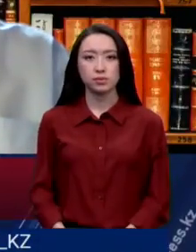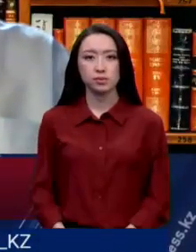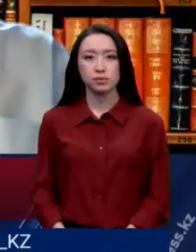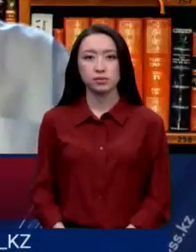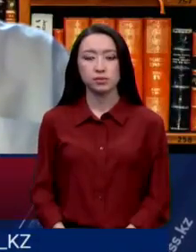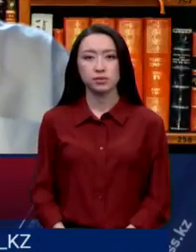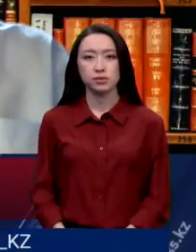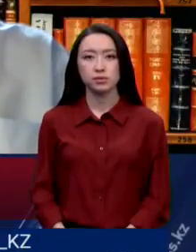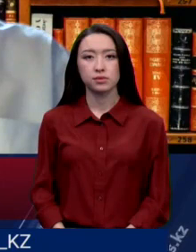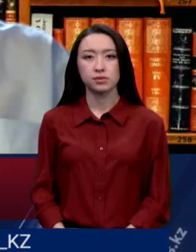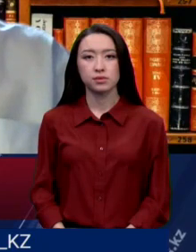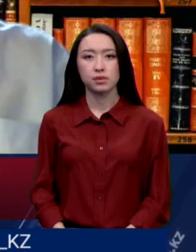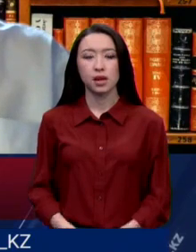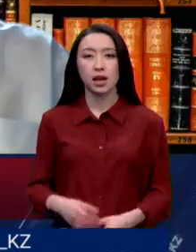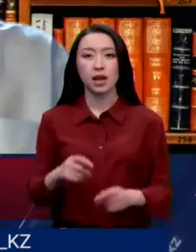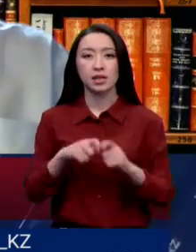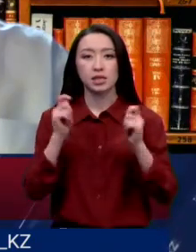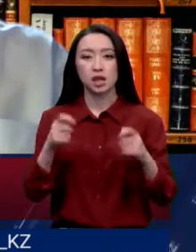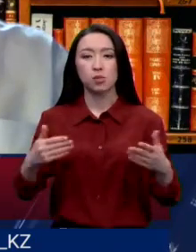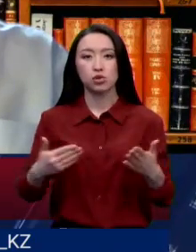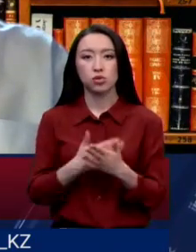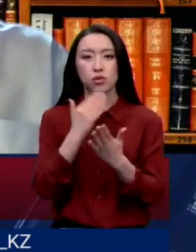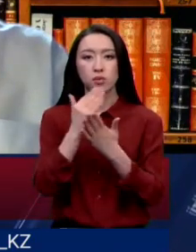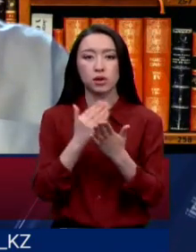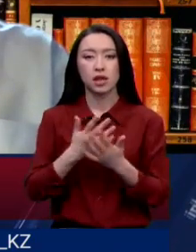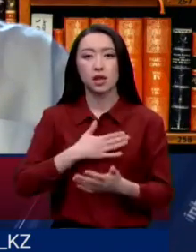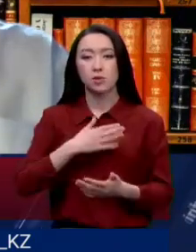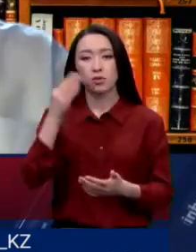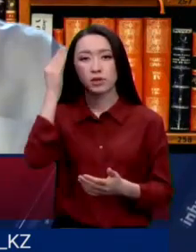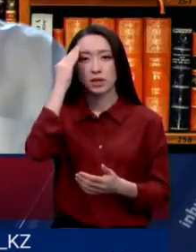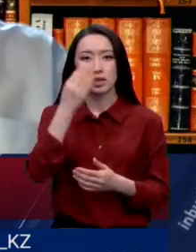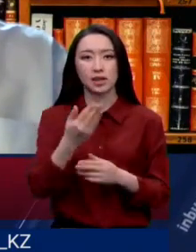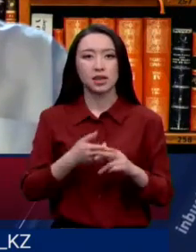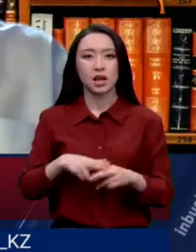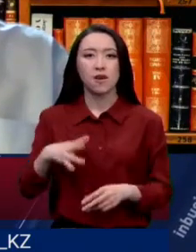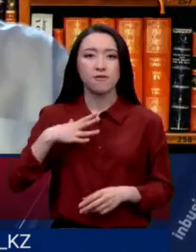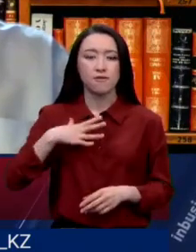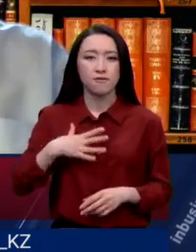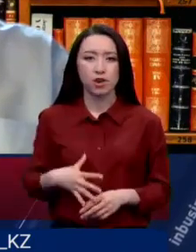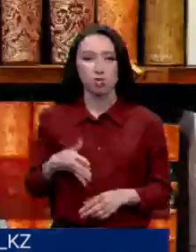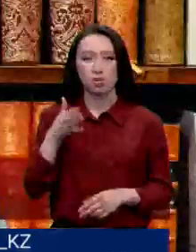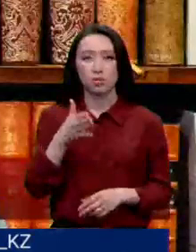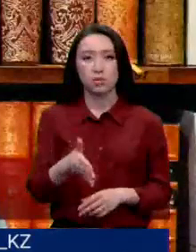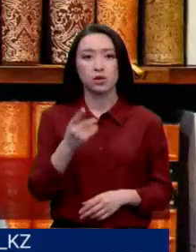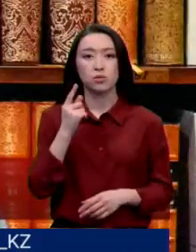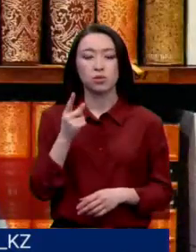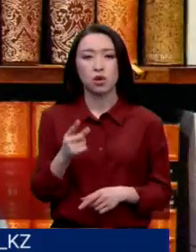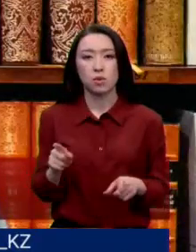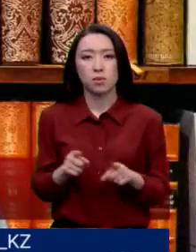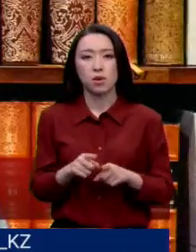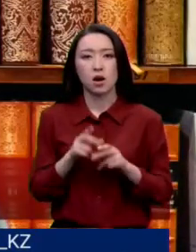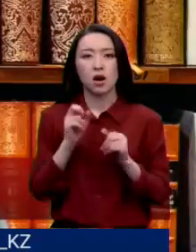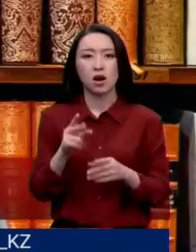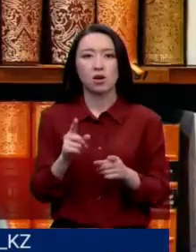Вы знаете, вот запуск этой новой программы, на мой взгляд, это такая вынужденная мера, скорее даже, знаете, такая